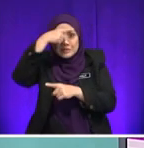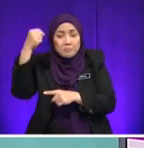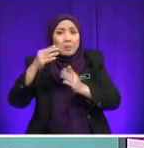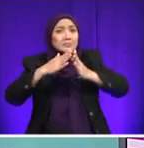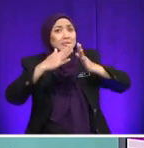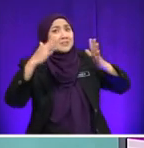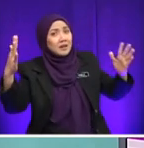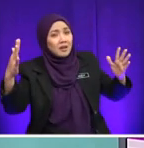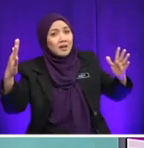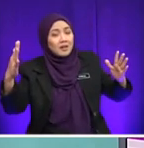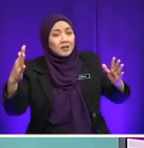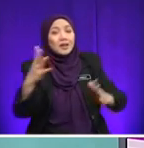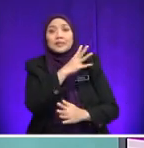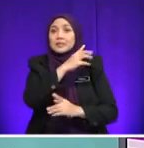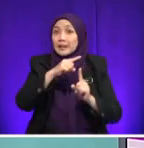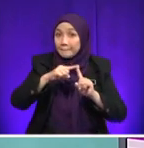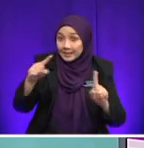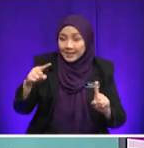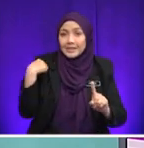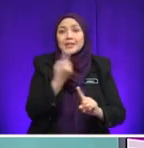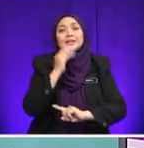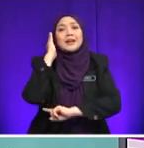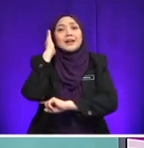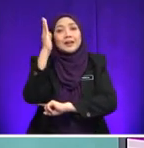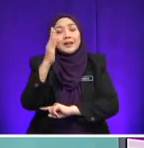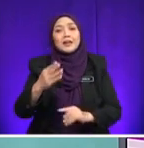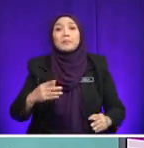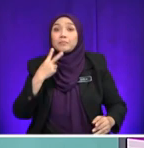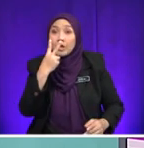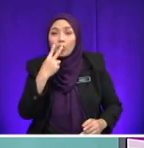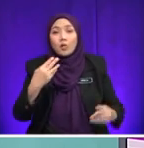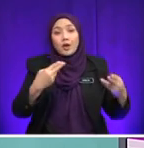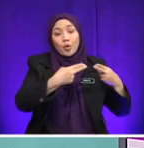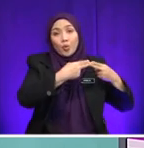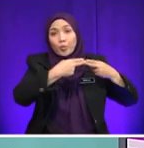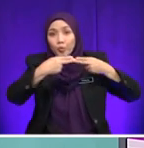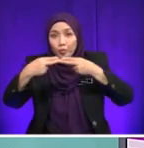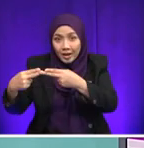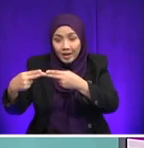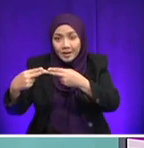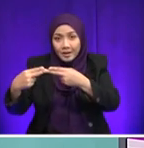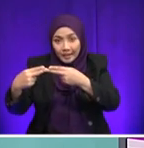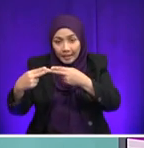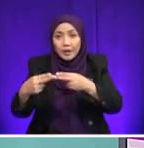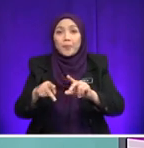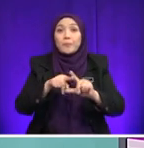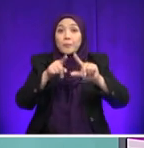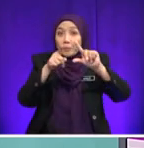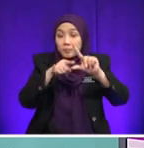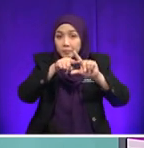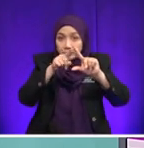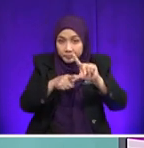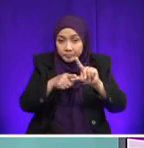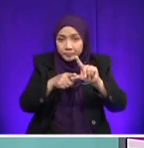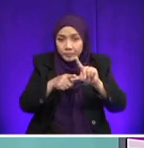membuat pekaitan dengan segitiga bentuk-bentuk segitiga ini merupakan poligon 2 dimensi Jadi yang pertama